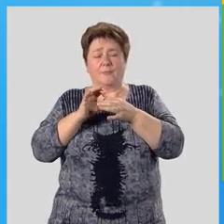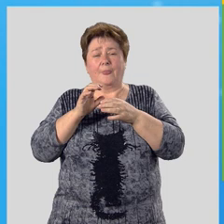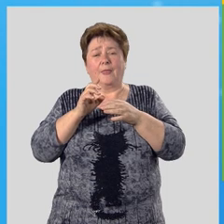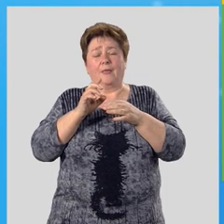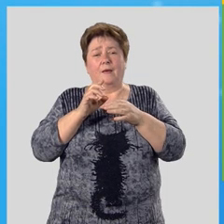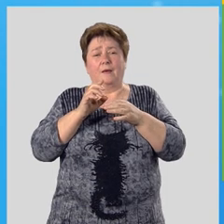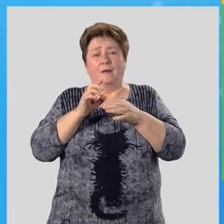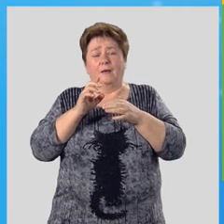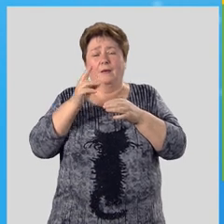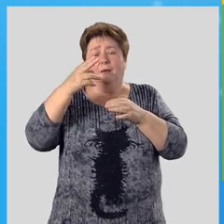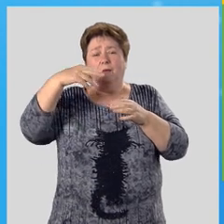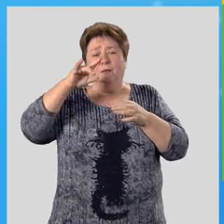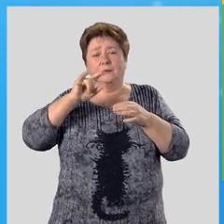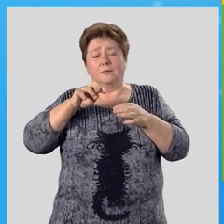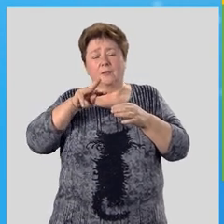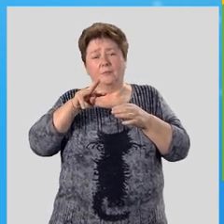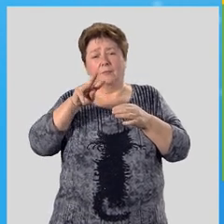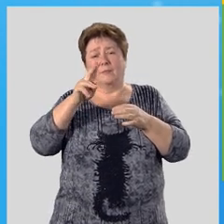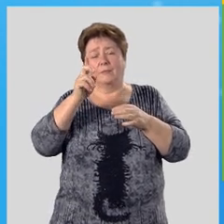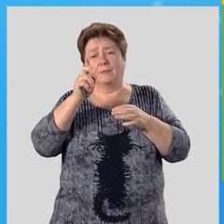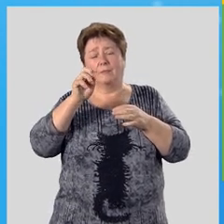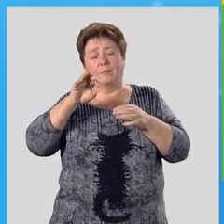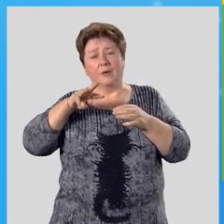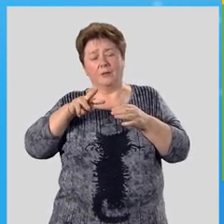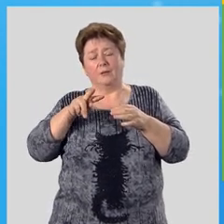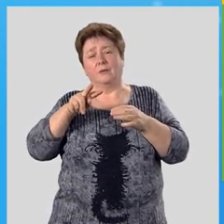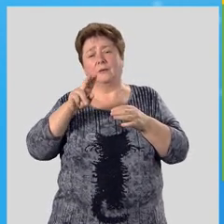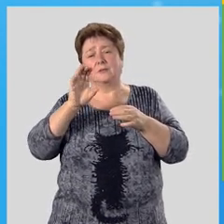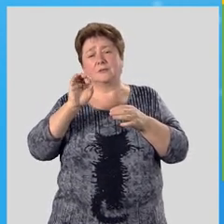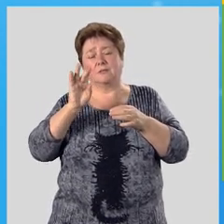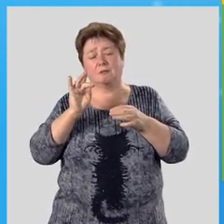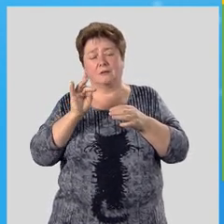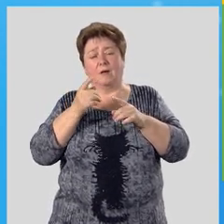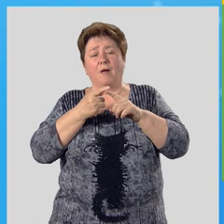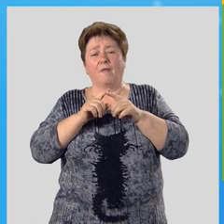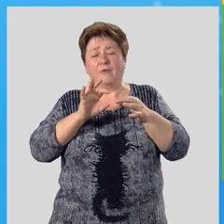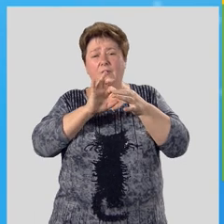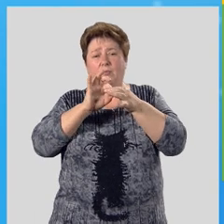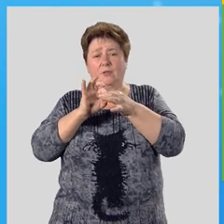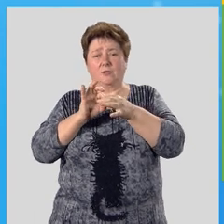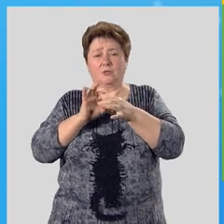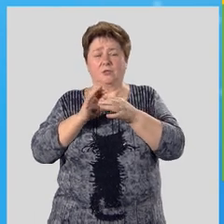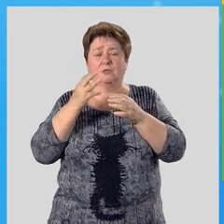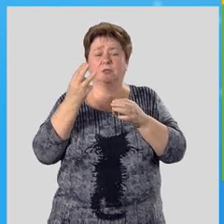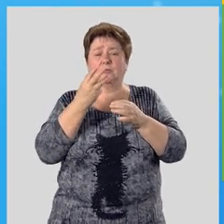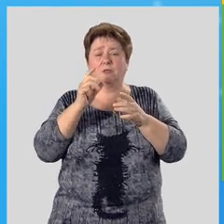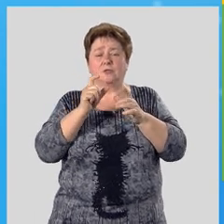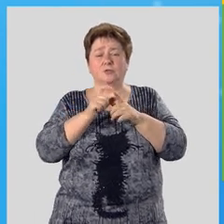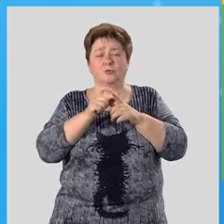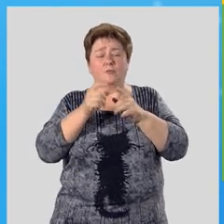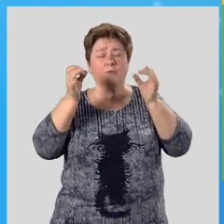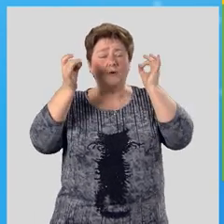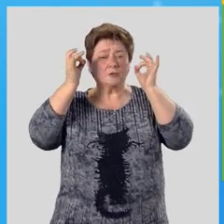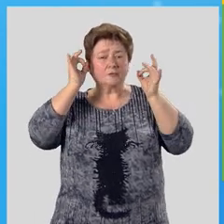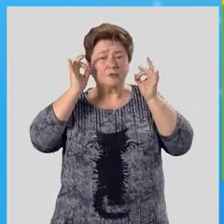белок. Дым был сер. В этом предложении три слова